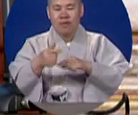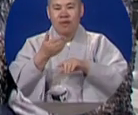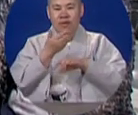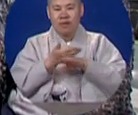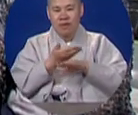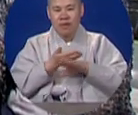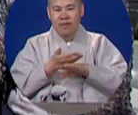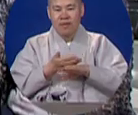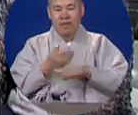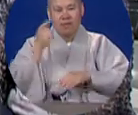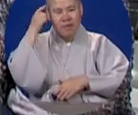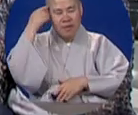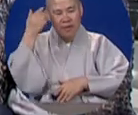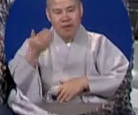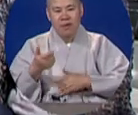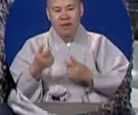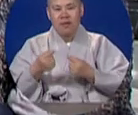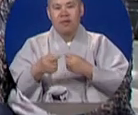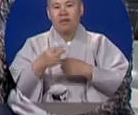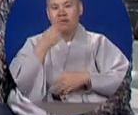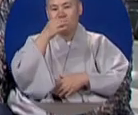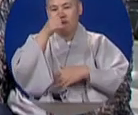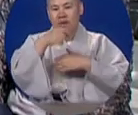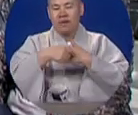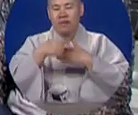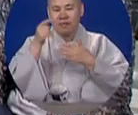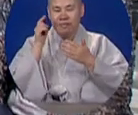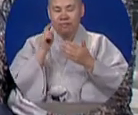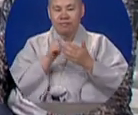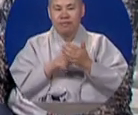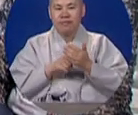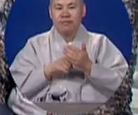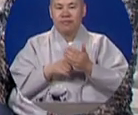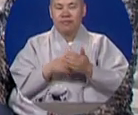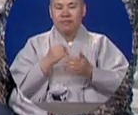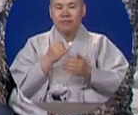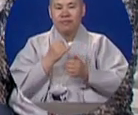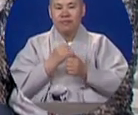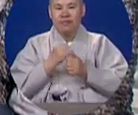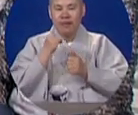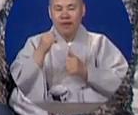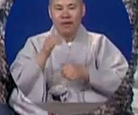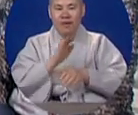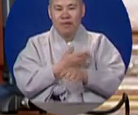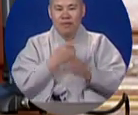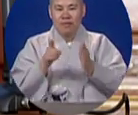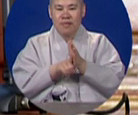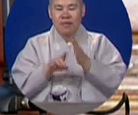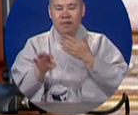이게 중생심입니다 그래서 이게 아내 잘못 믿으면 큰일 납니다